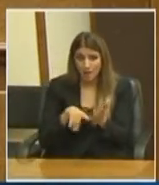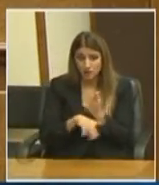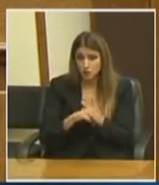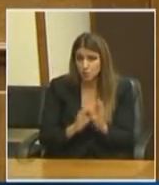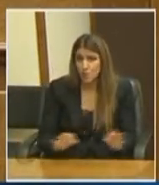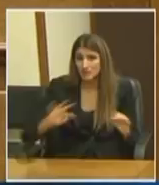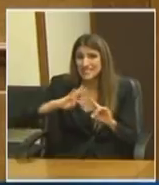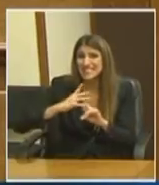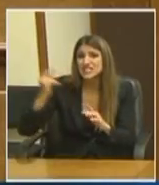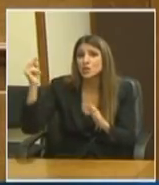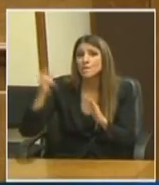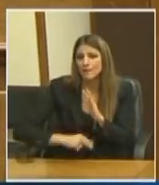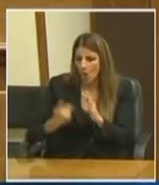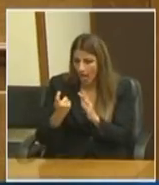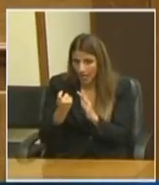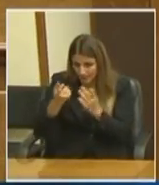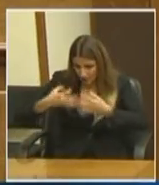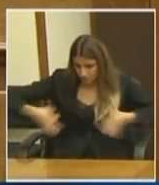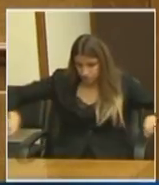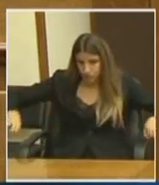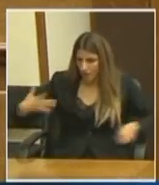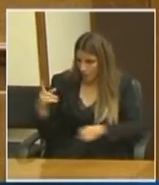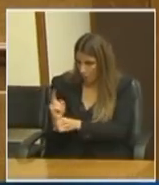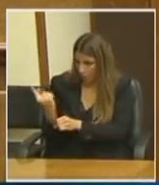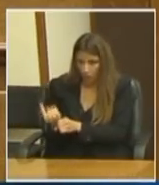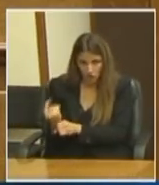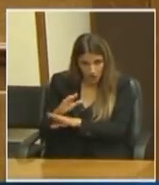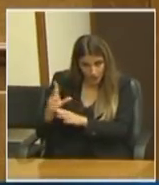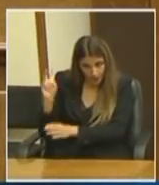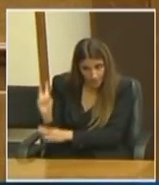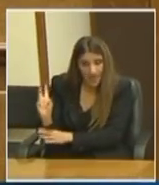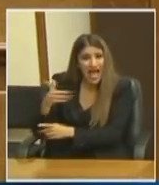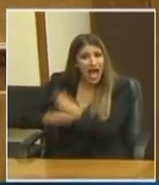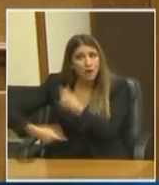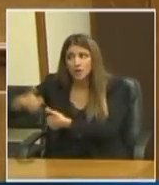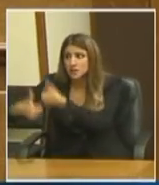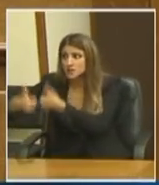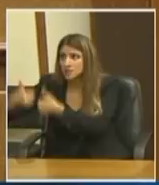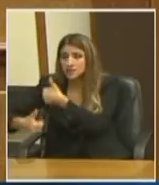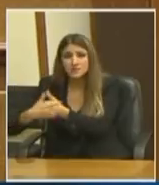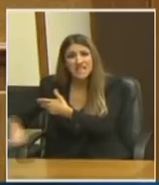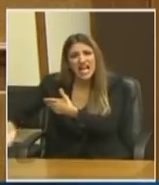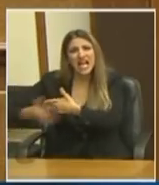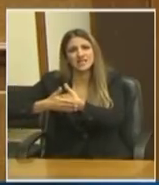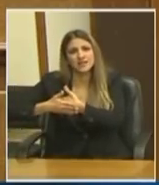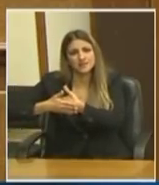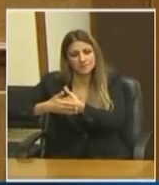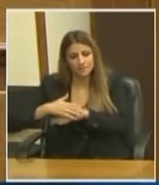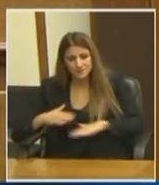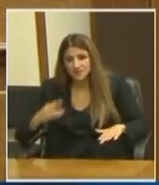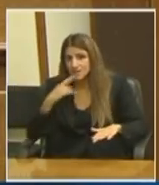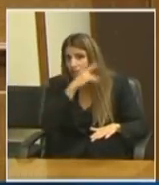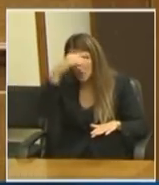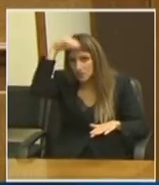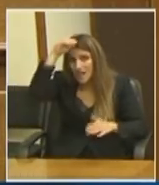θα τελειώνουν τα λεφτά που έχουν μπει στην άκρη και οι αγορές θα είναι στην πραγματικότητα κλειστές. Ο Κύπριος Τσίπρας θέλει τις